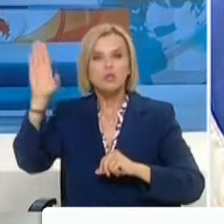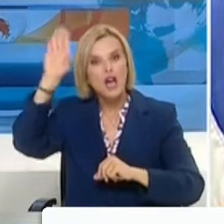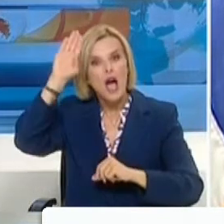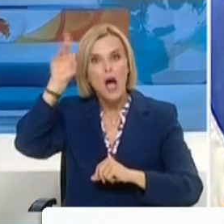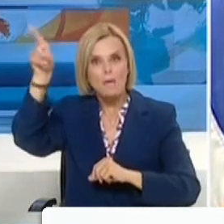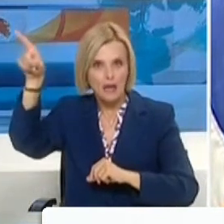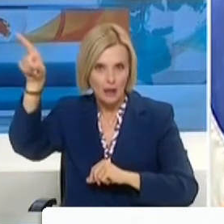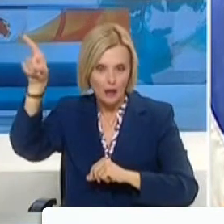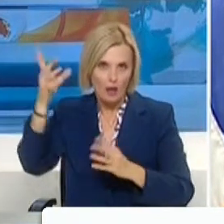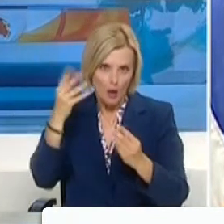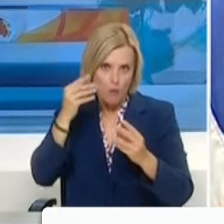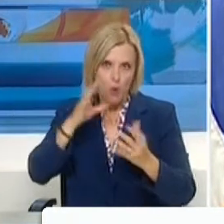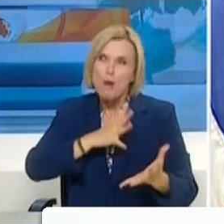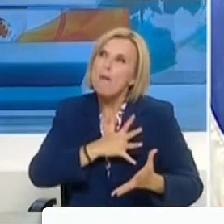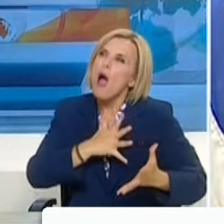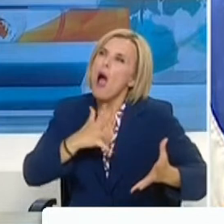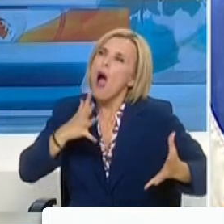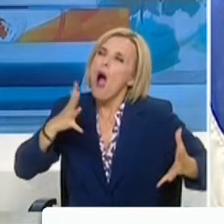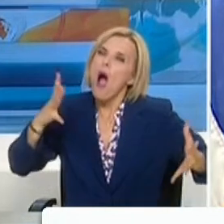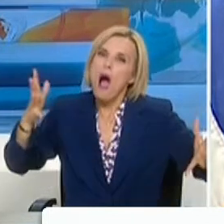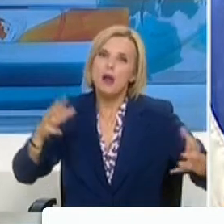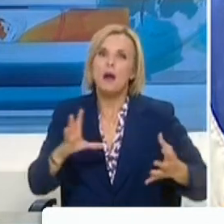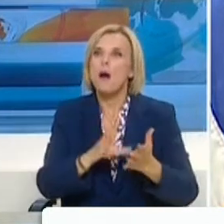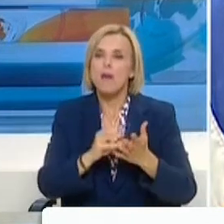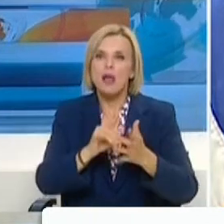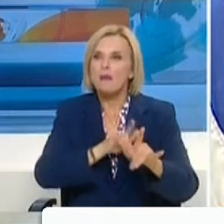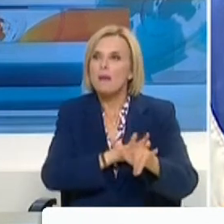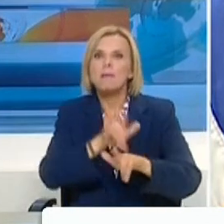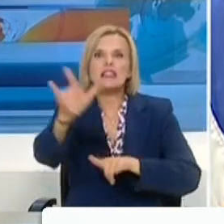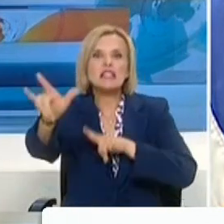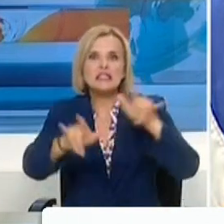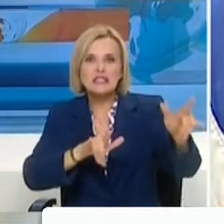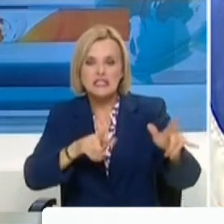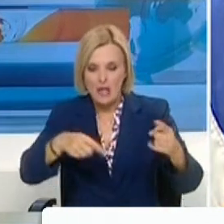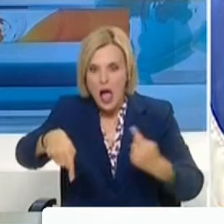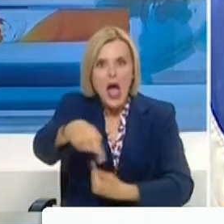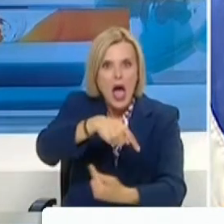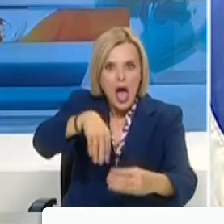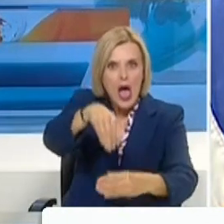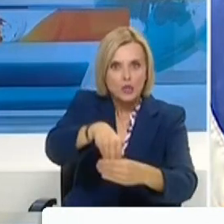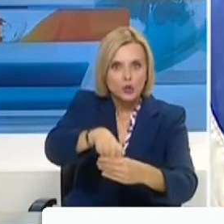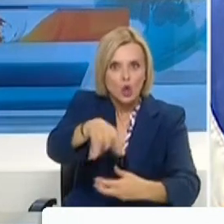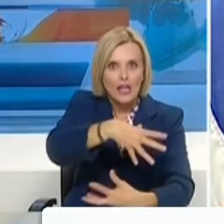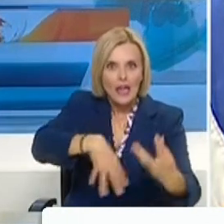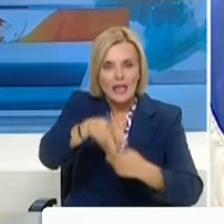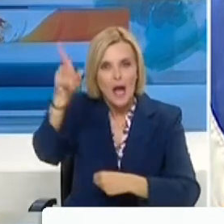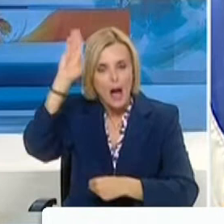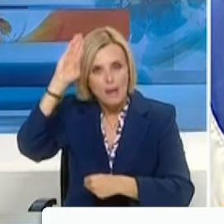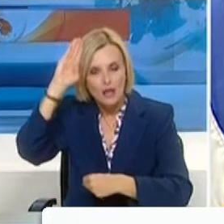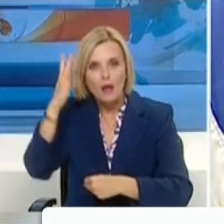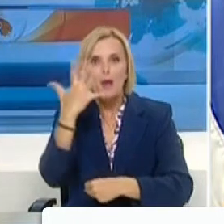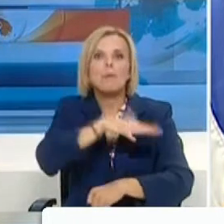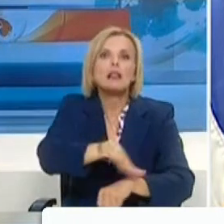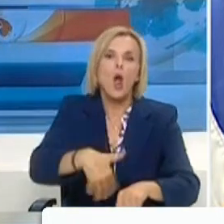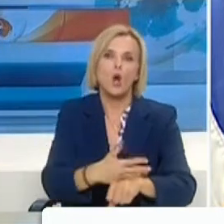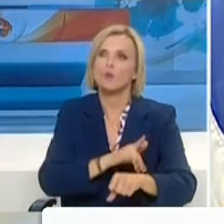Αμερική, για να φτάσει από τη μία άκρη της Αμερικής στην άλλη, θέλει 5 ώρες. Είναι ένα πρόβλημα και μπορεί να δημιουργήσει και